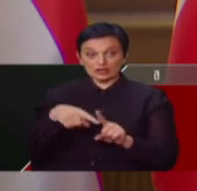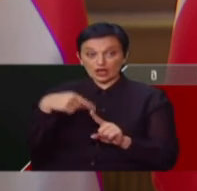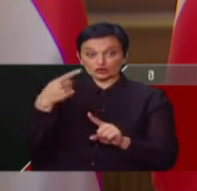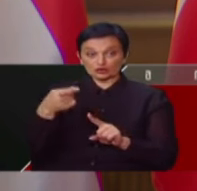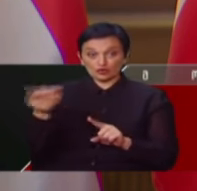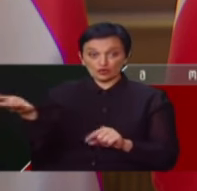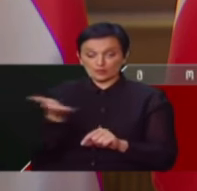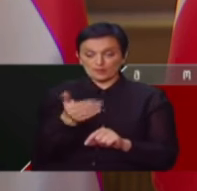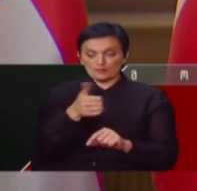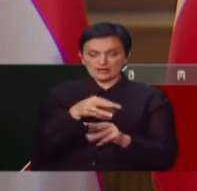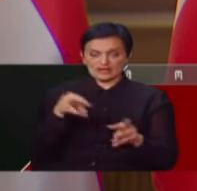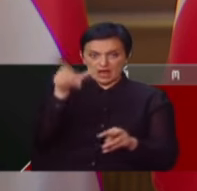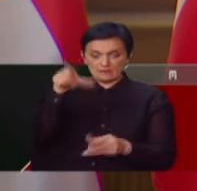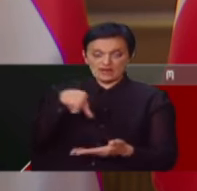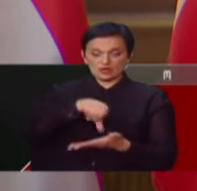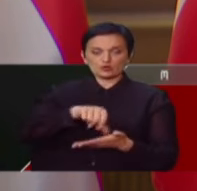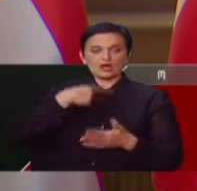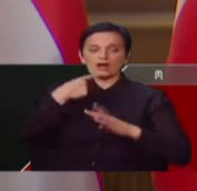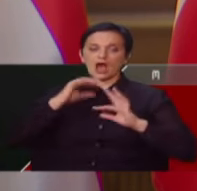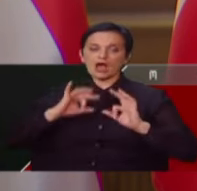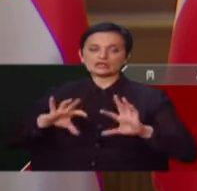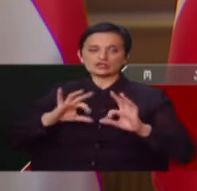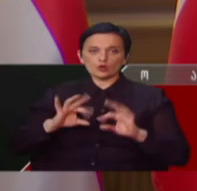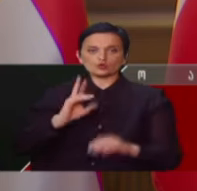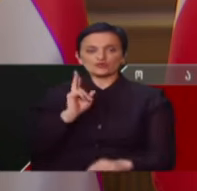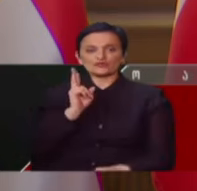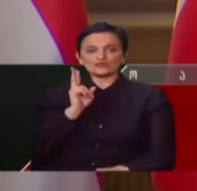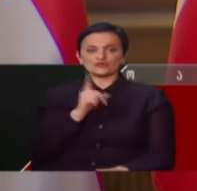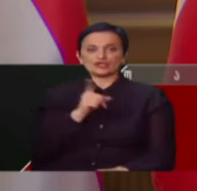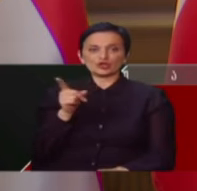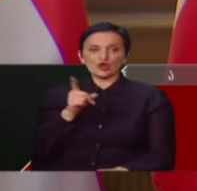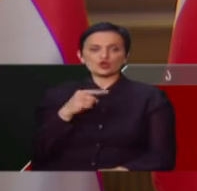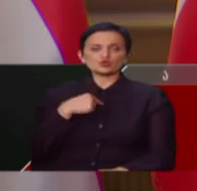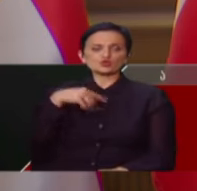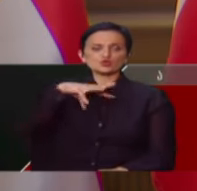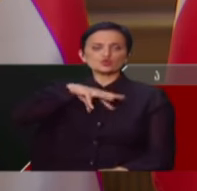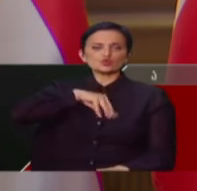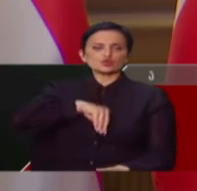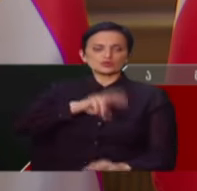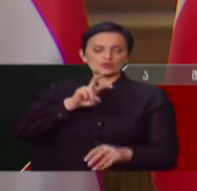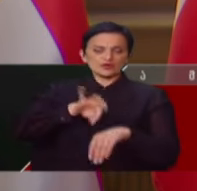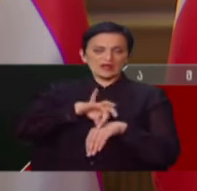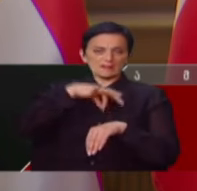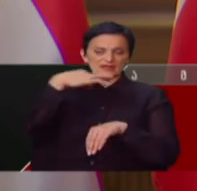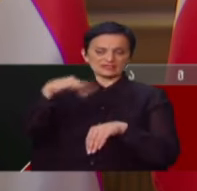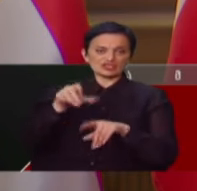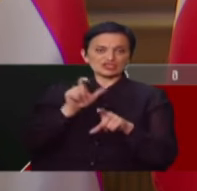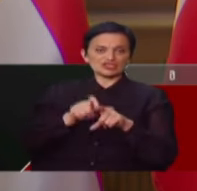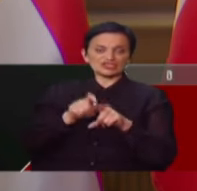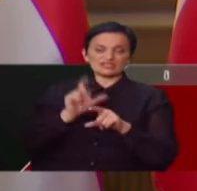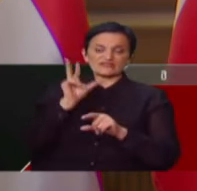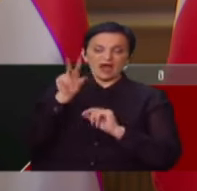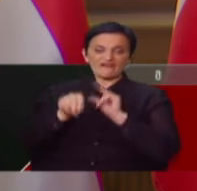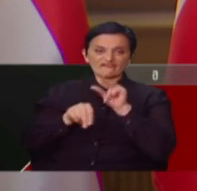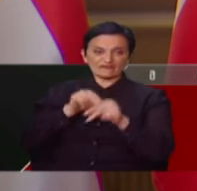გამოდის პრემიერ-მინისტრი და აცხადებს რომ თურმე ვიღაცას ასე თქვა სულიერი ტკივილი მიაყენეს სიტყვიერი შეზახილის